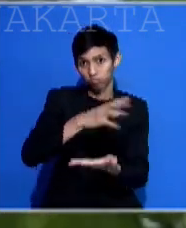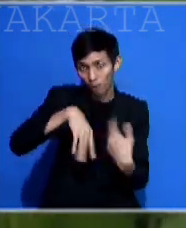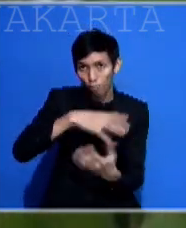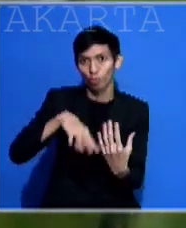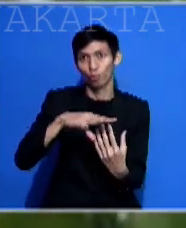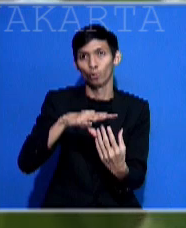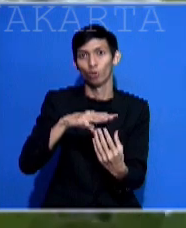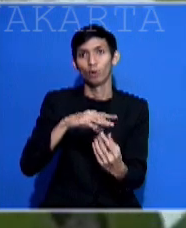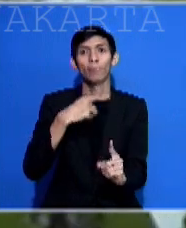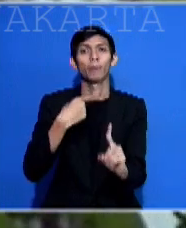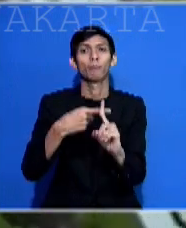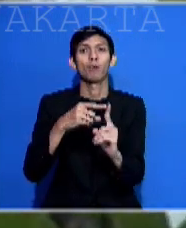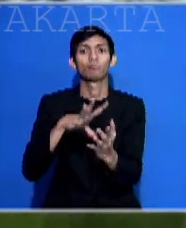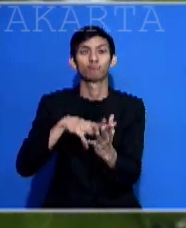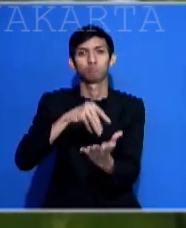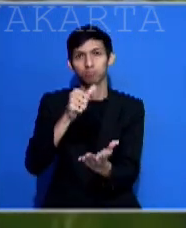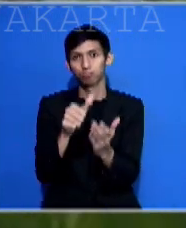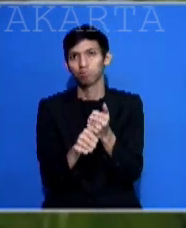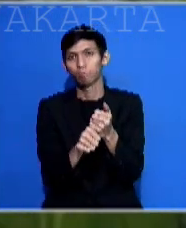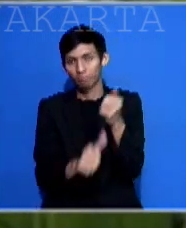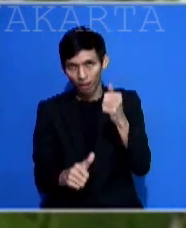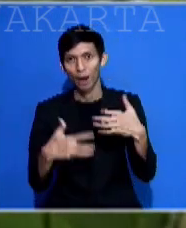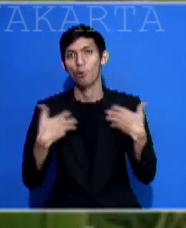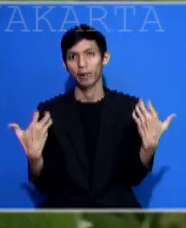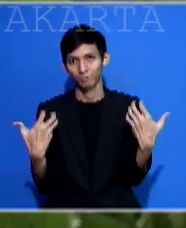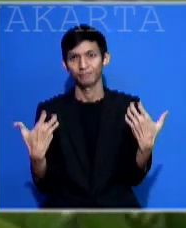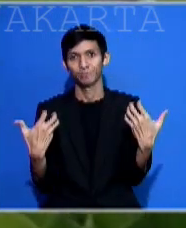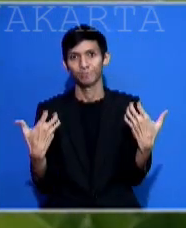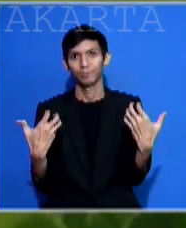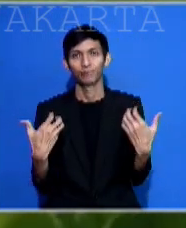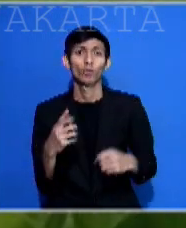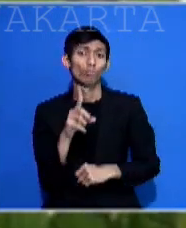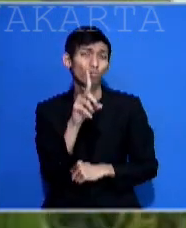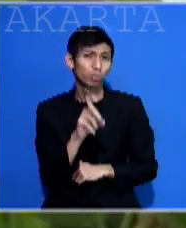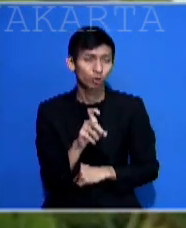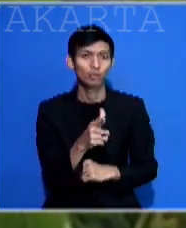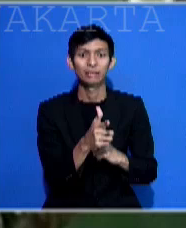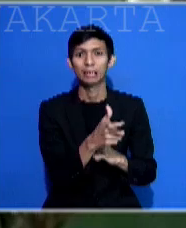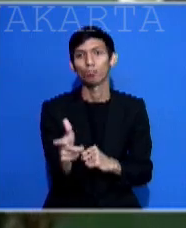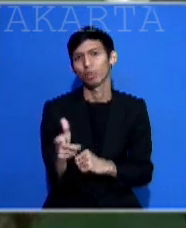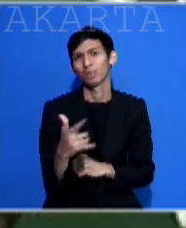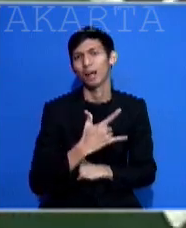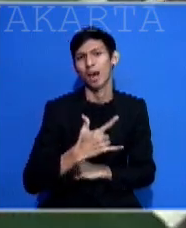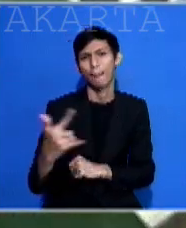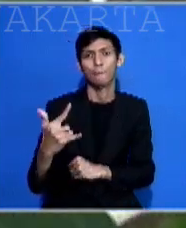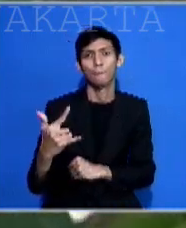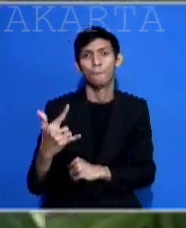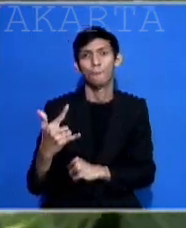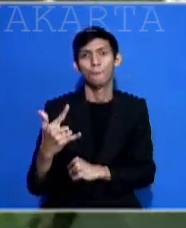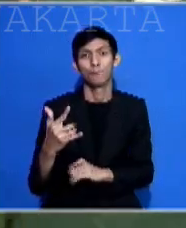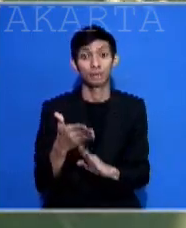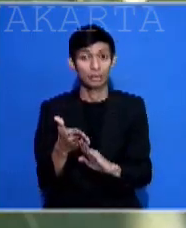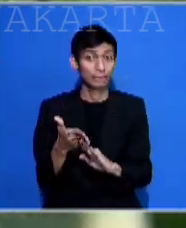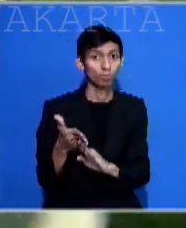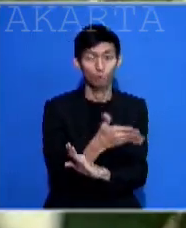dipun tambahi rabuk kandang. Supados saged tuwuh kanthi maksimal dipun betaken panyiraman ingkang ajek. Kajawi dipun tanem ing lahan